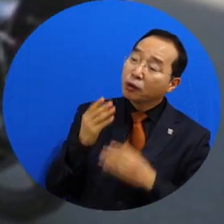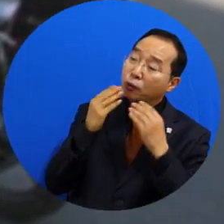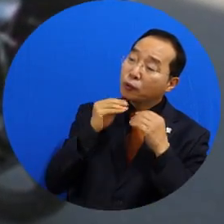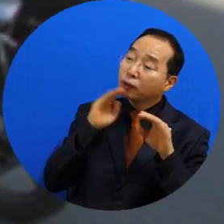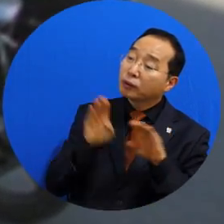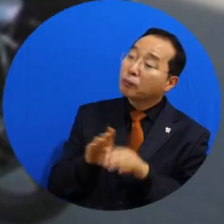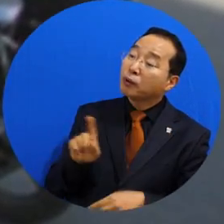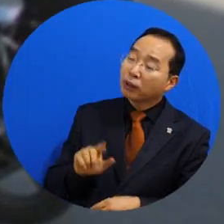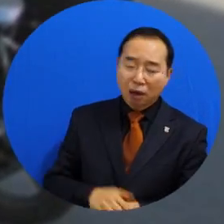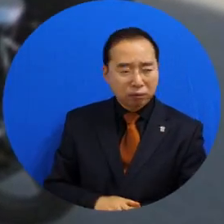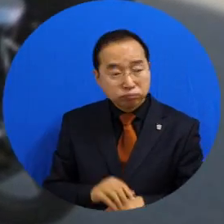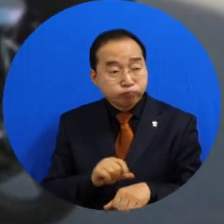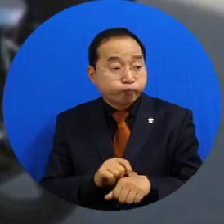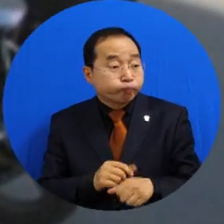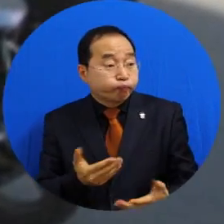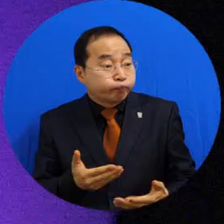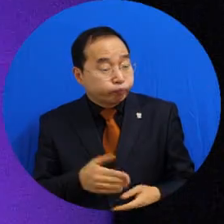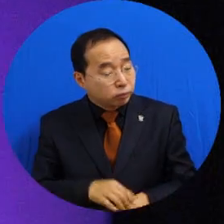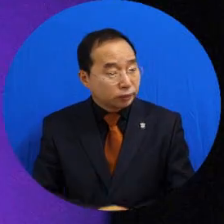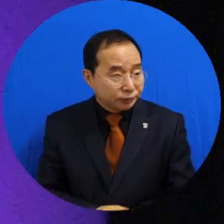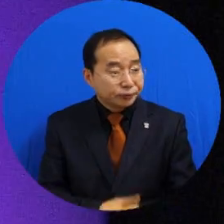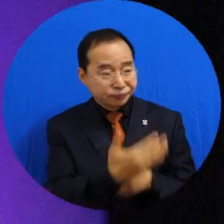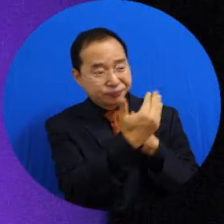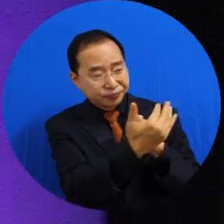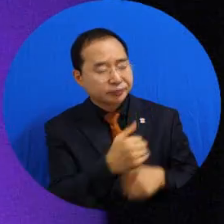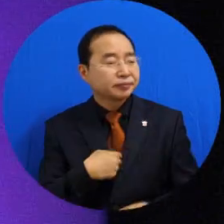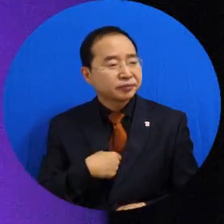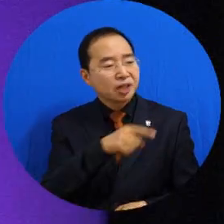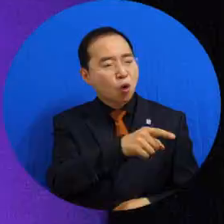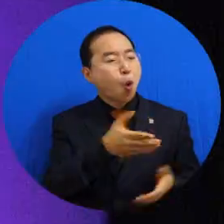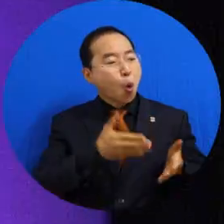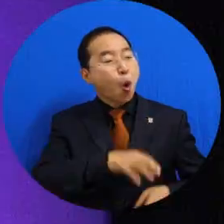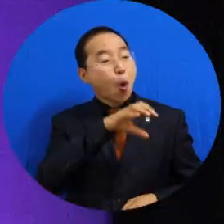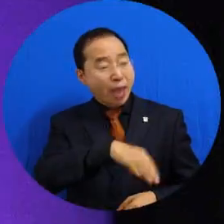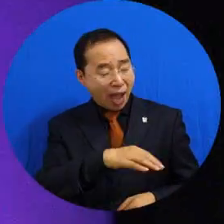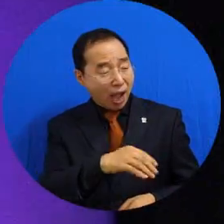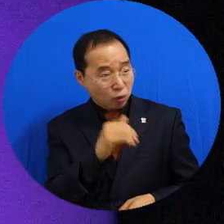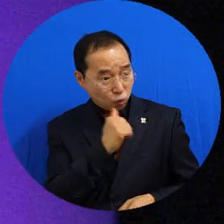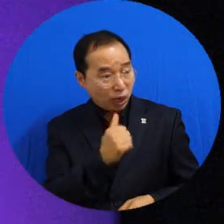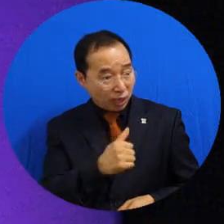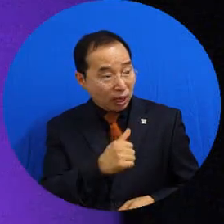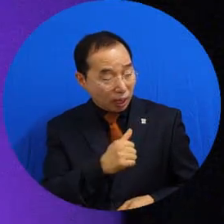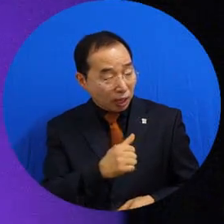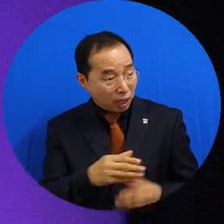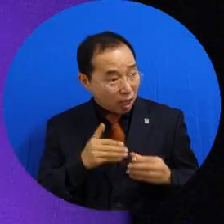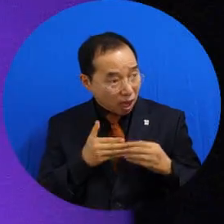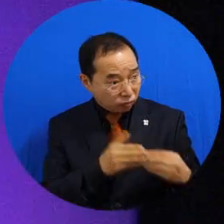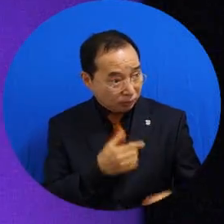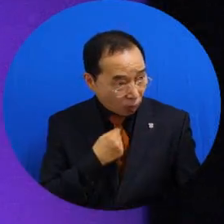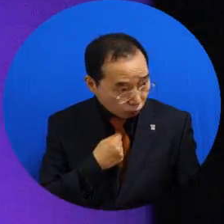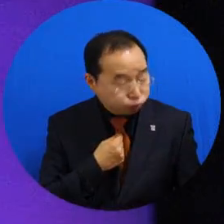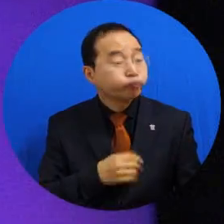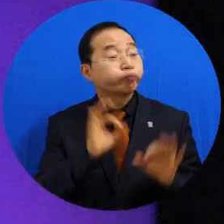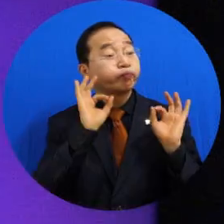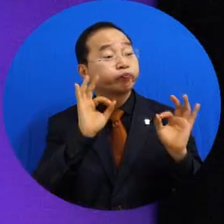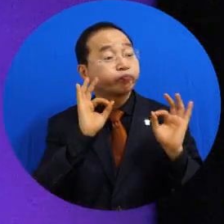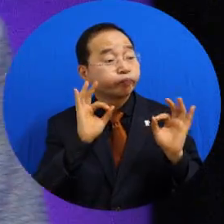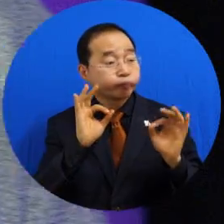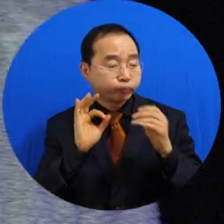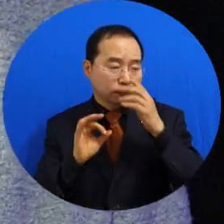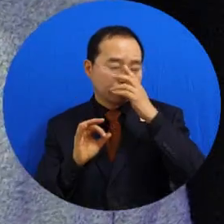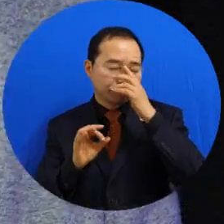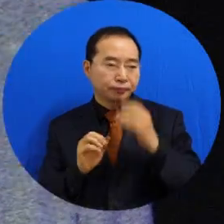그래서 별거 없다고, 그러니까 자기 고향을 저한테 소개시켜주고 싶대요. 그러더니 그래 같이